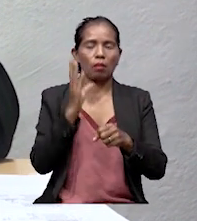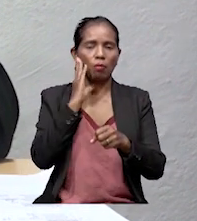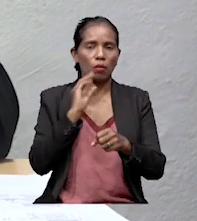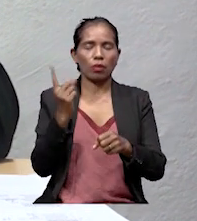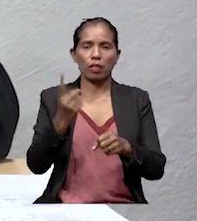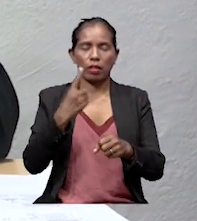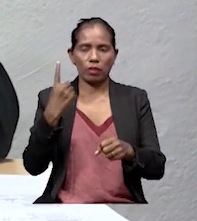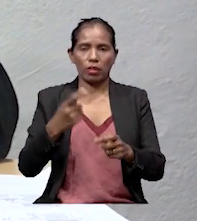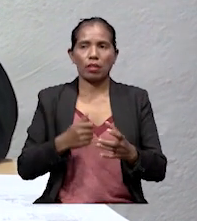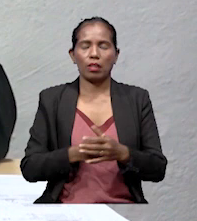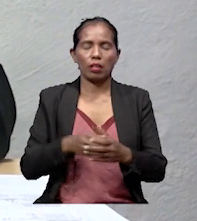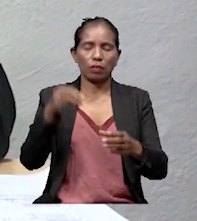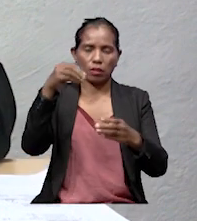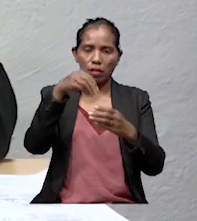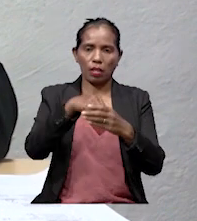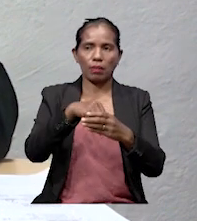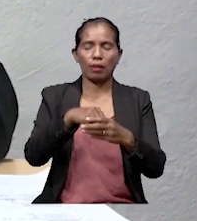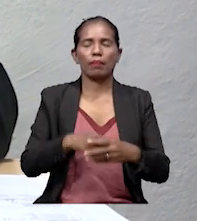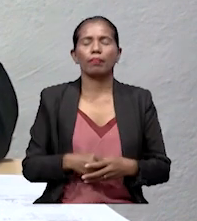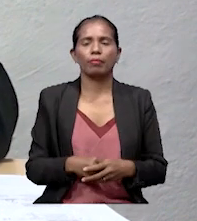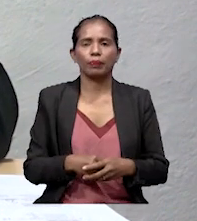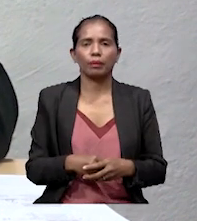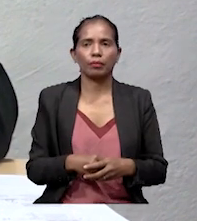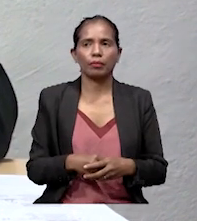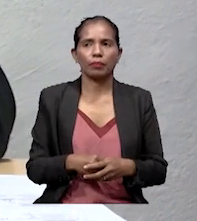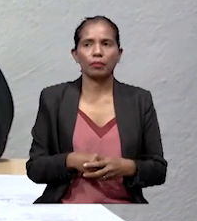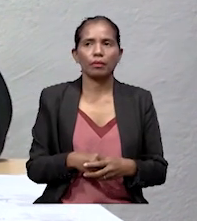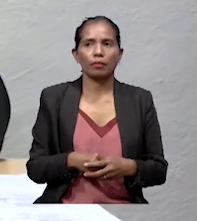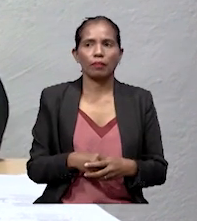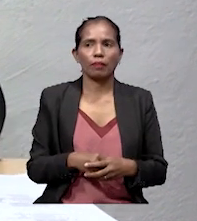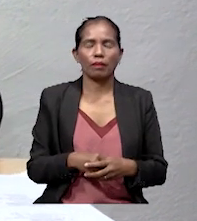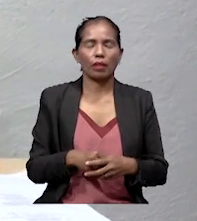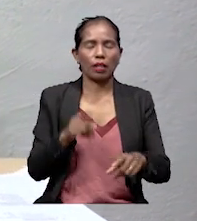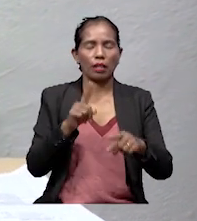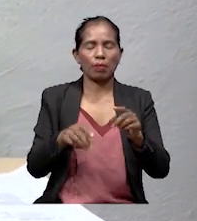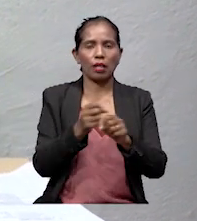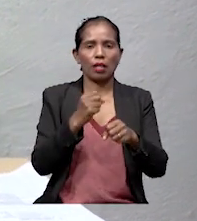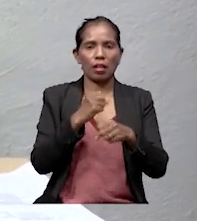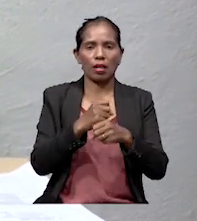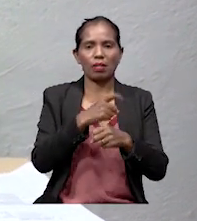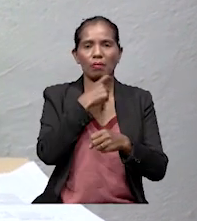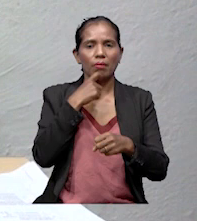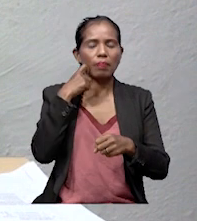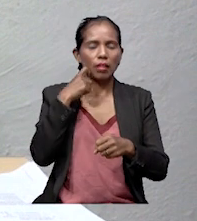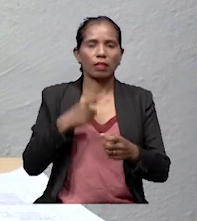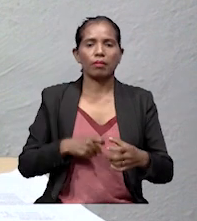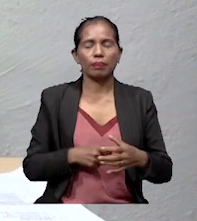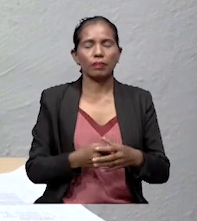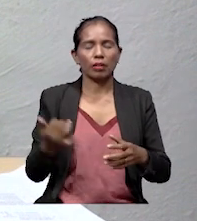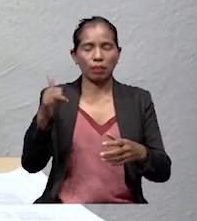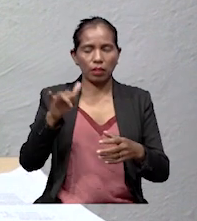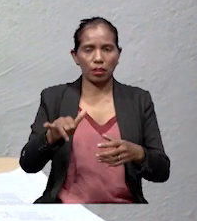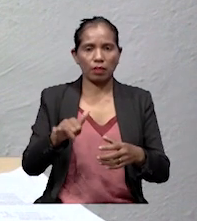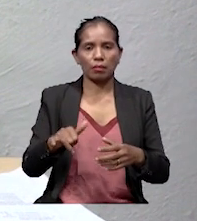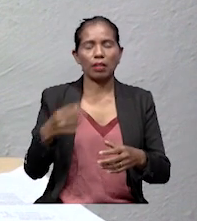atau ne oksigen bel tama bele ba na ba ne lebele halo marang ne ida ne ne sira